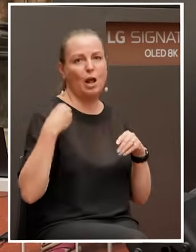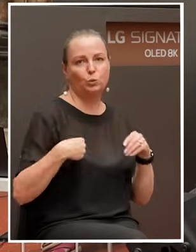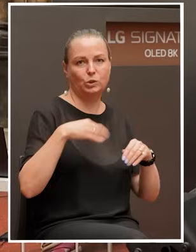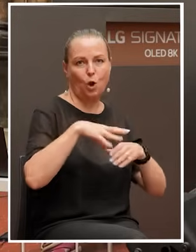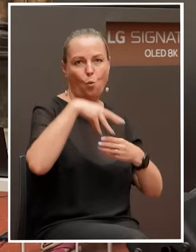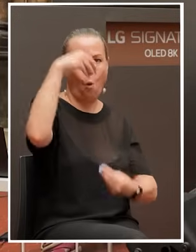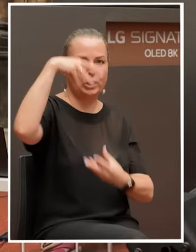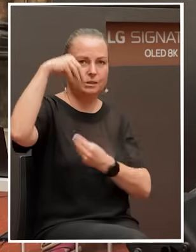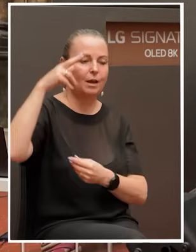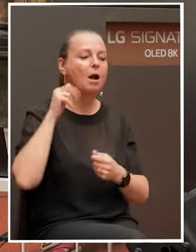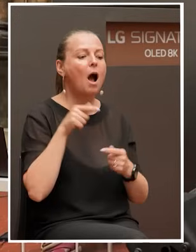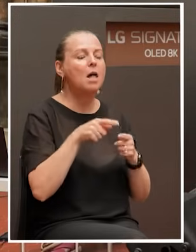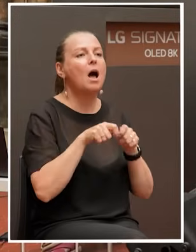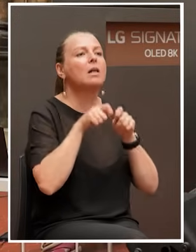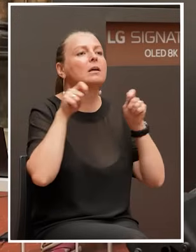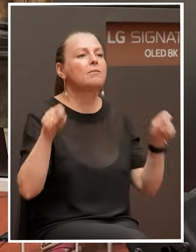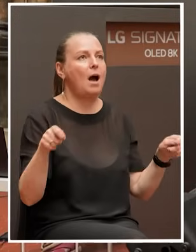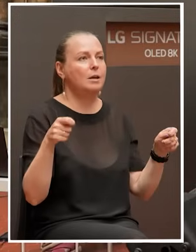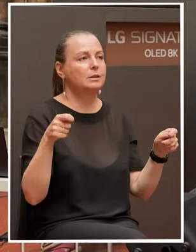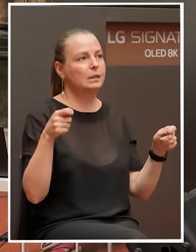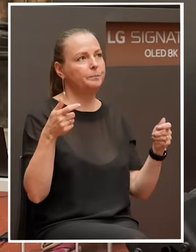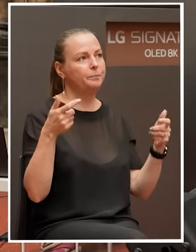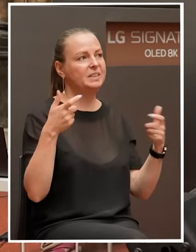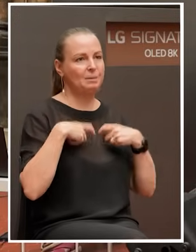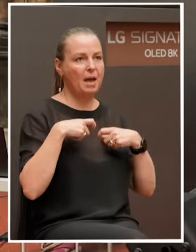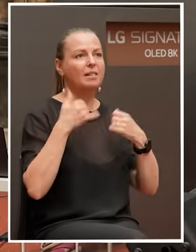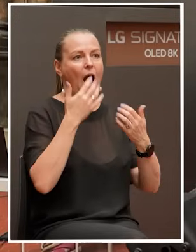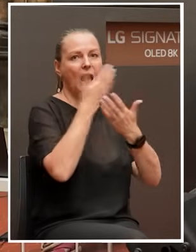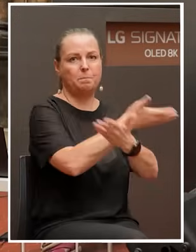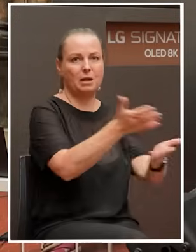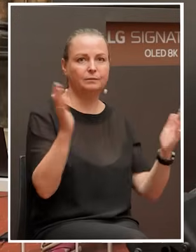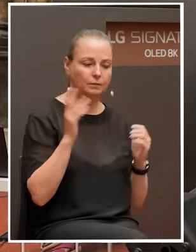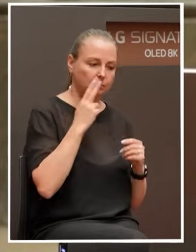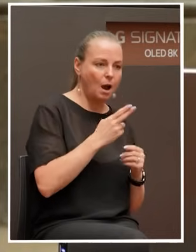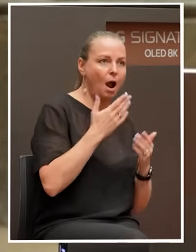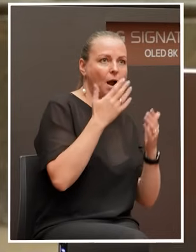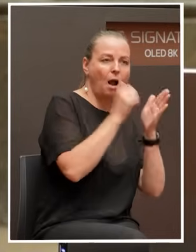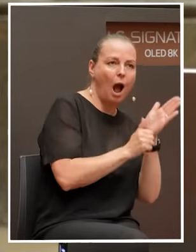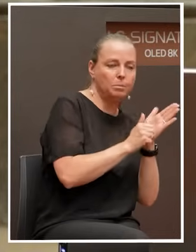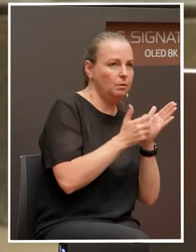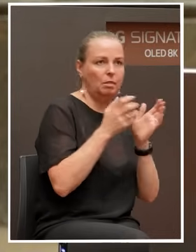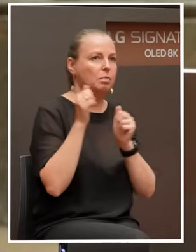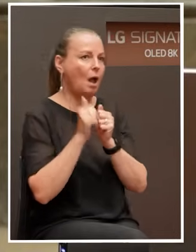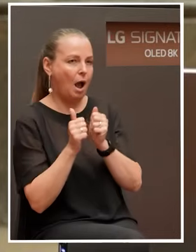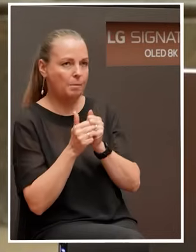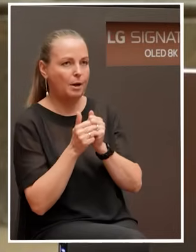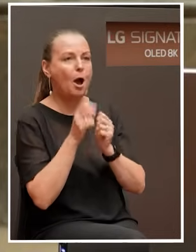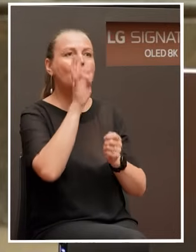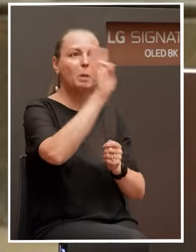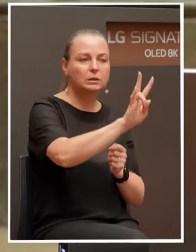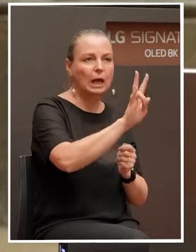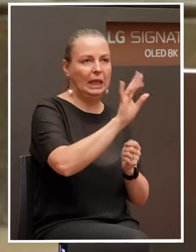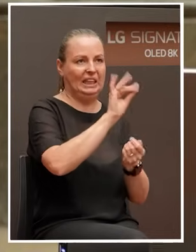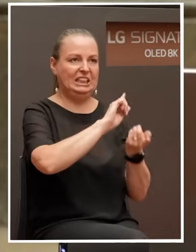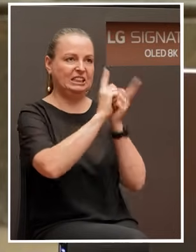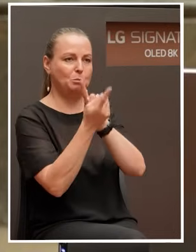готика открывает себя атмосфере. Это камень, и это не камень. Он постоянен, и он изменчив. То есть